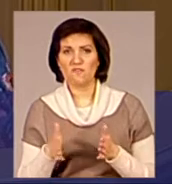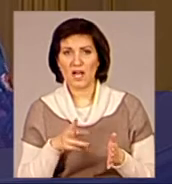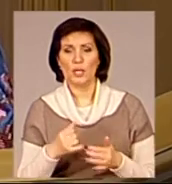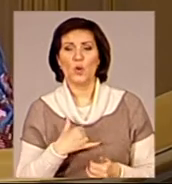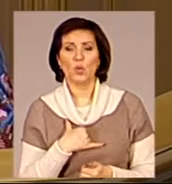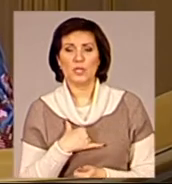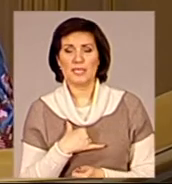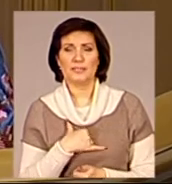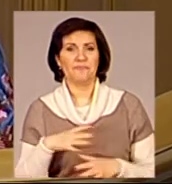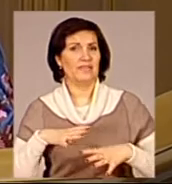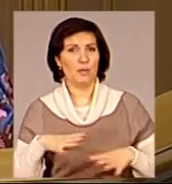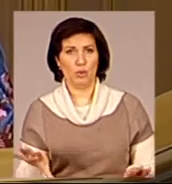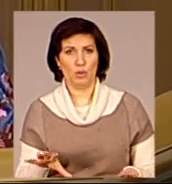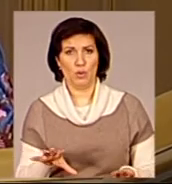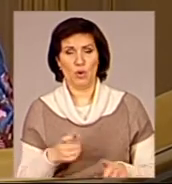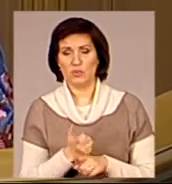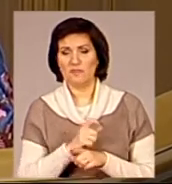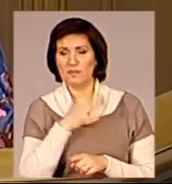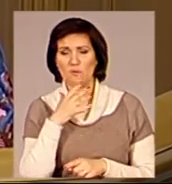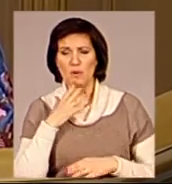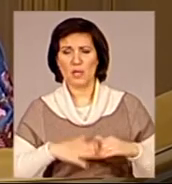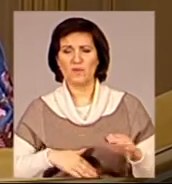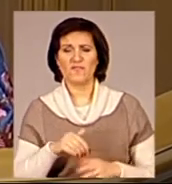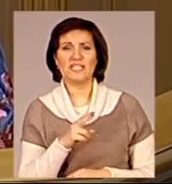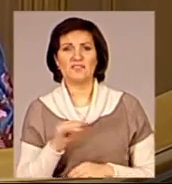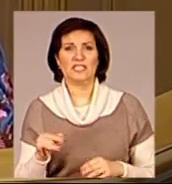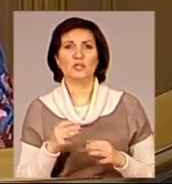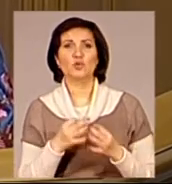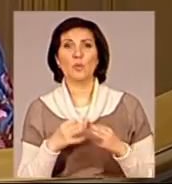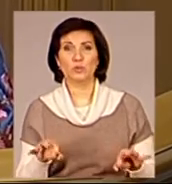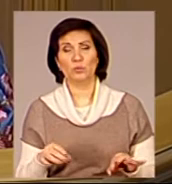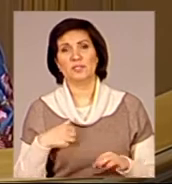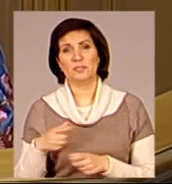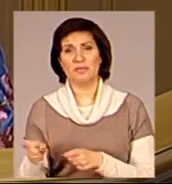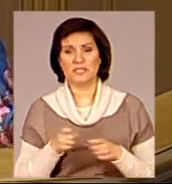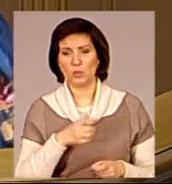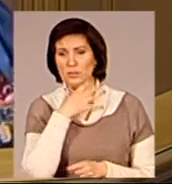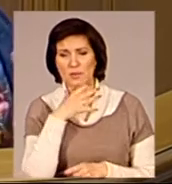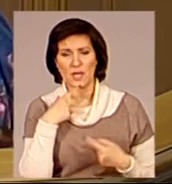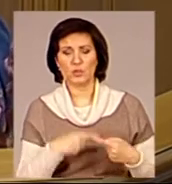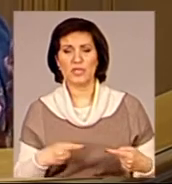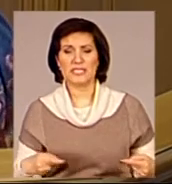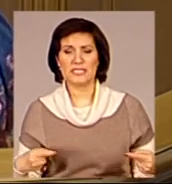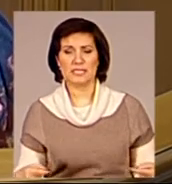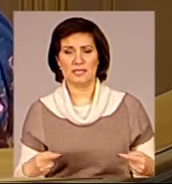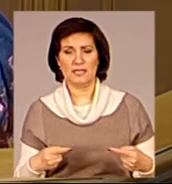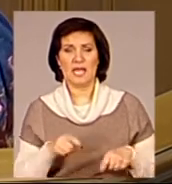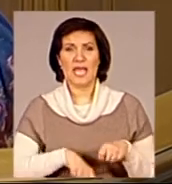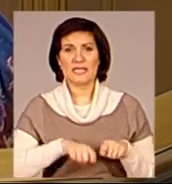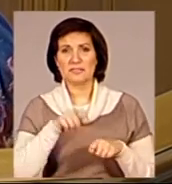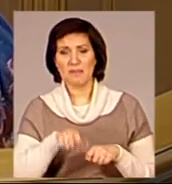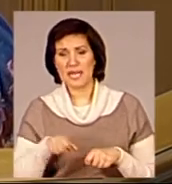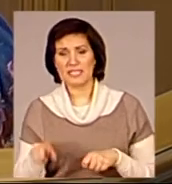в нас не було особливо багато фахівців з доступності, і ми залучали багато різних